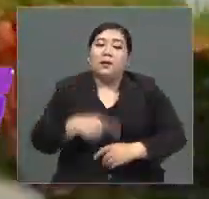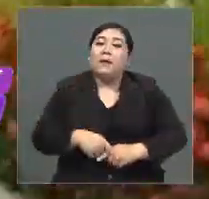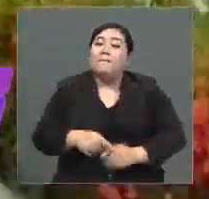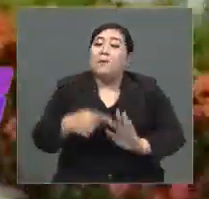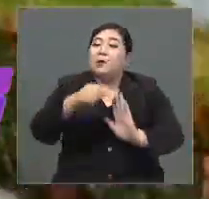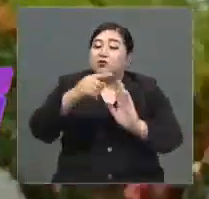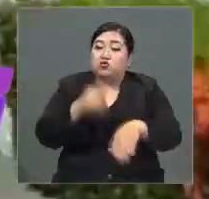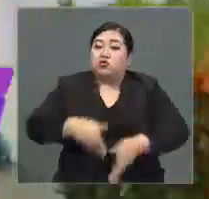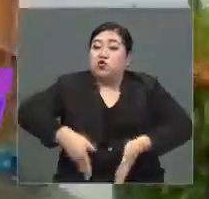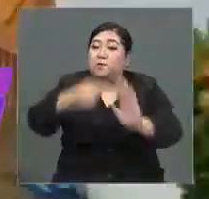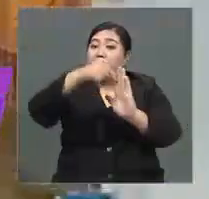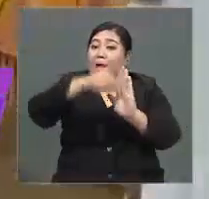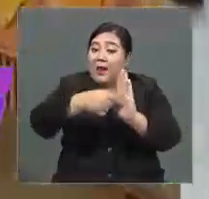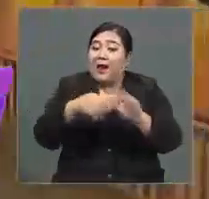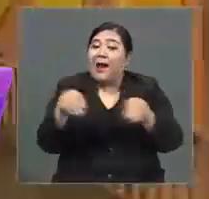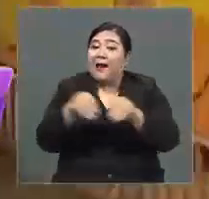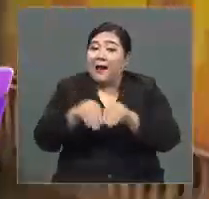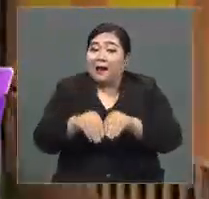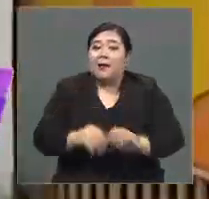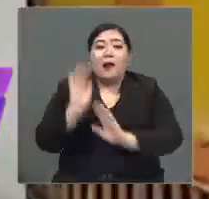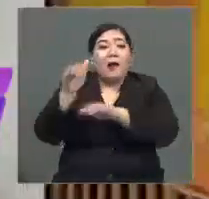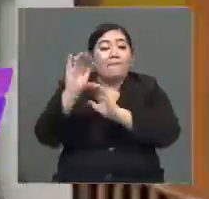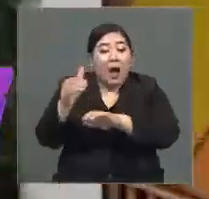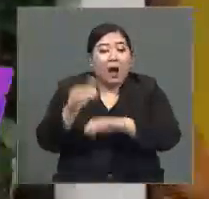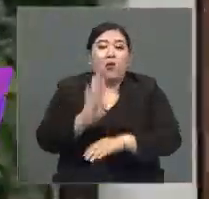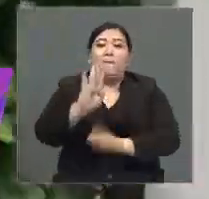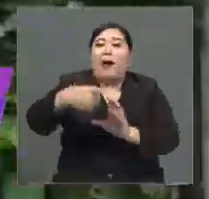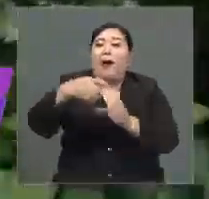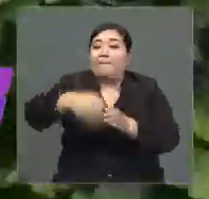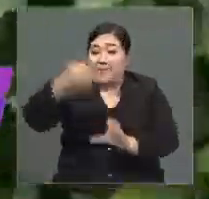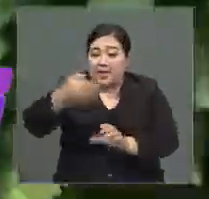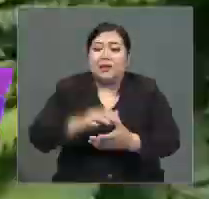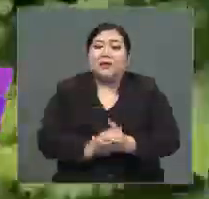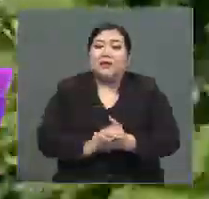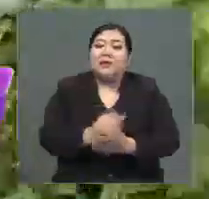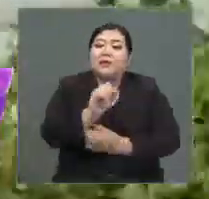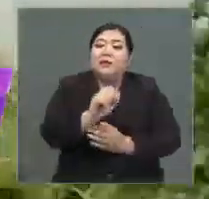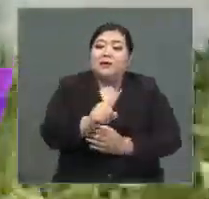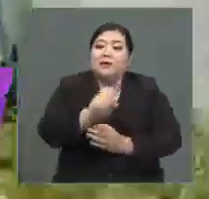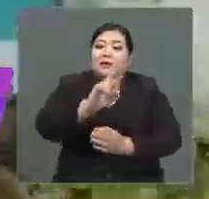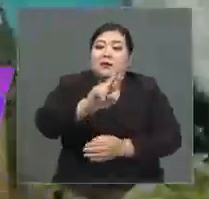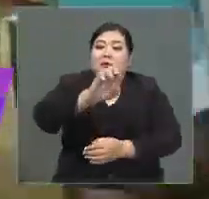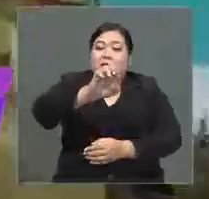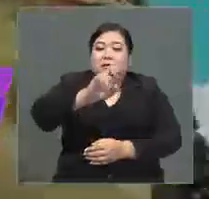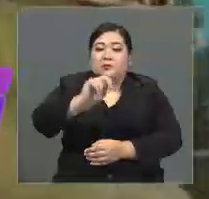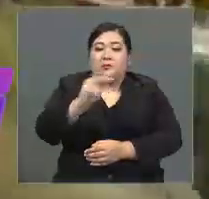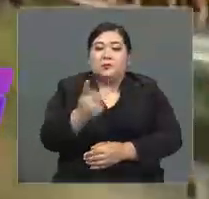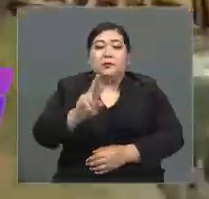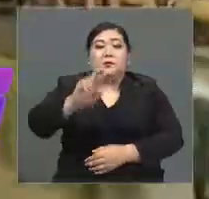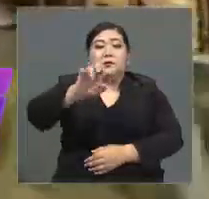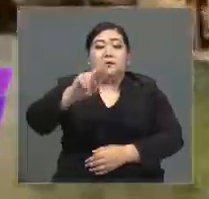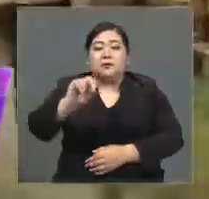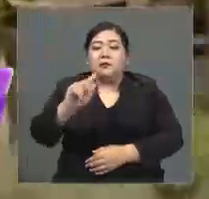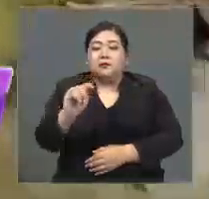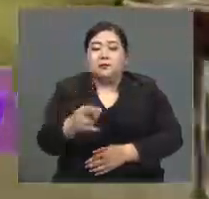าเข้าสุขุมวิทย์ส่วทางย่างลาดพระาวบางกับปิ สินครินขาเข้า ผ่านยากแลล่งแลวก็รวมทงถนุนสายต่างๆนส